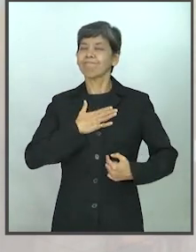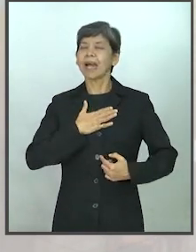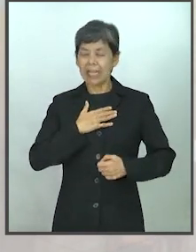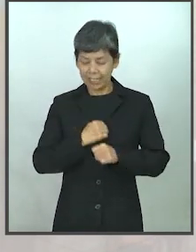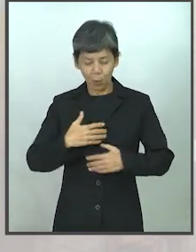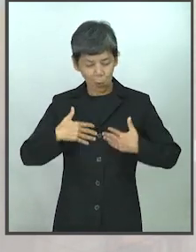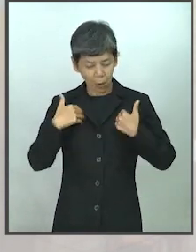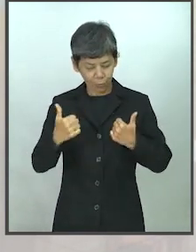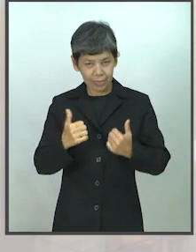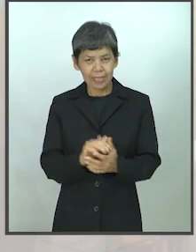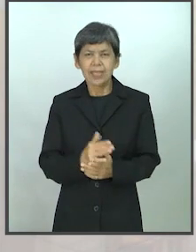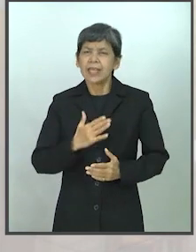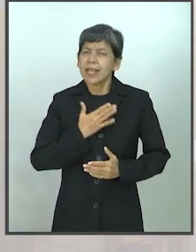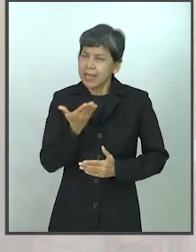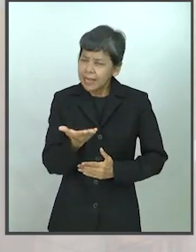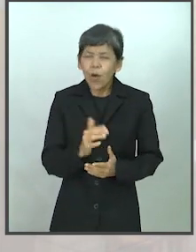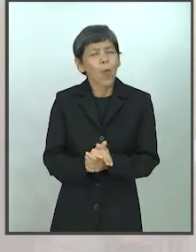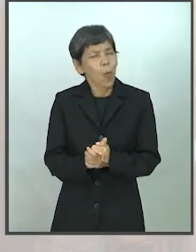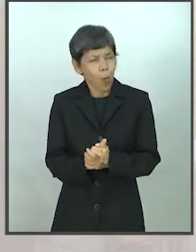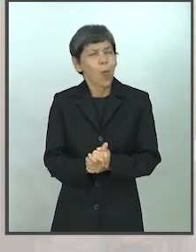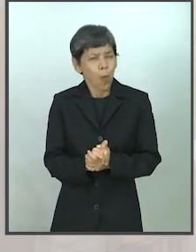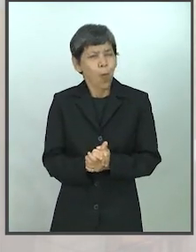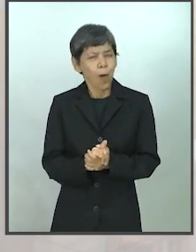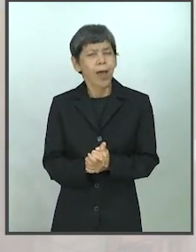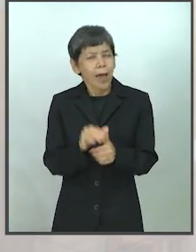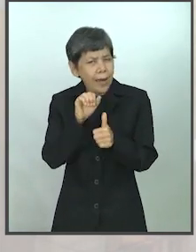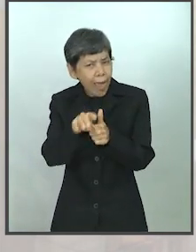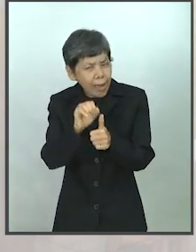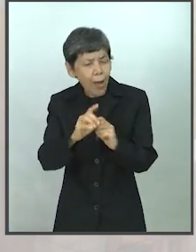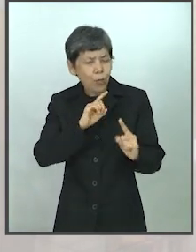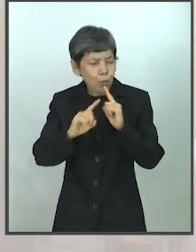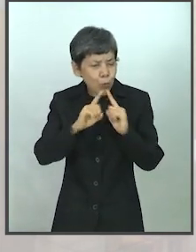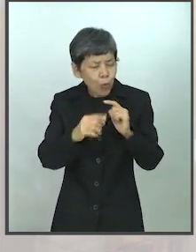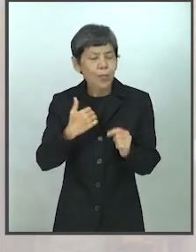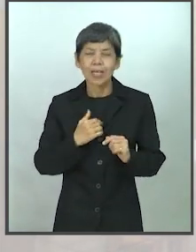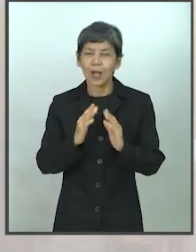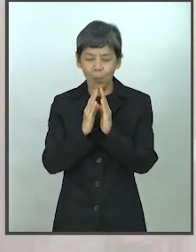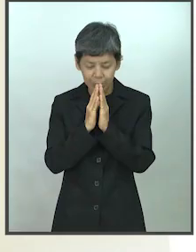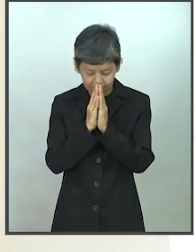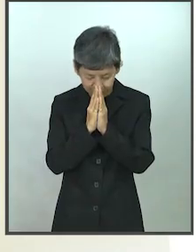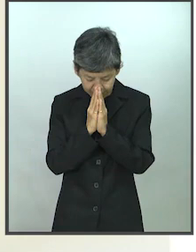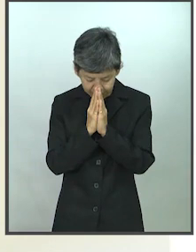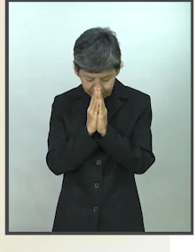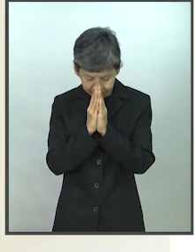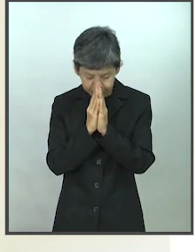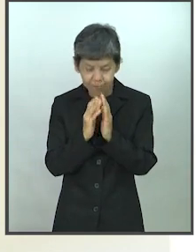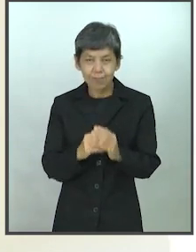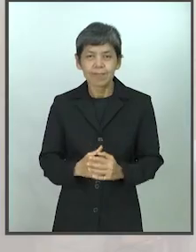ล้วก็มีความสุขอันนี้ก็ต้องขอบคุณคุณศิโรจน์มากนะฮะที่มานั่งคุยกับเรานะฮะขอบคุณมากครับ